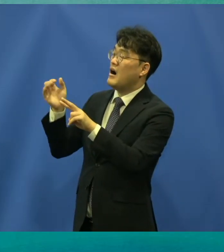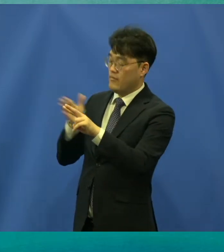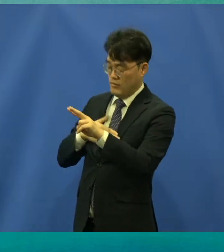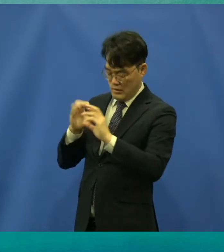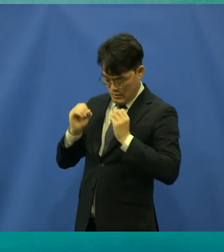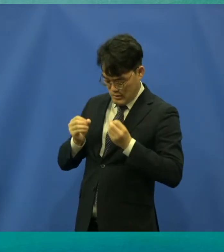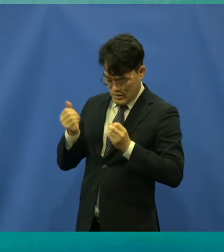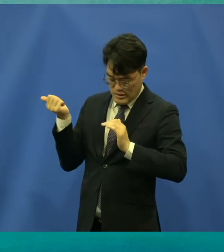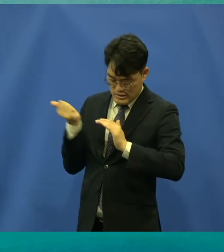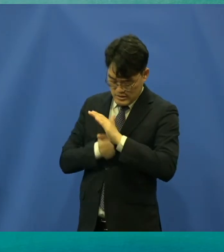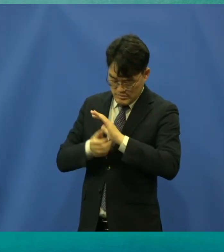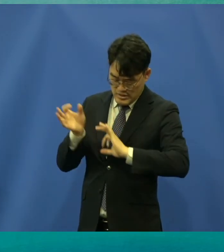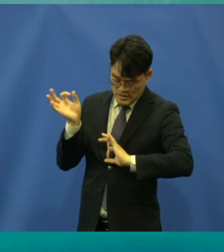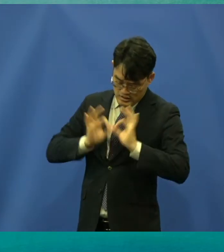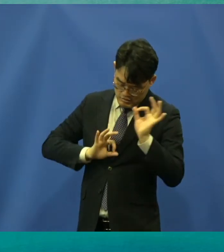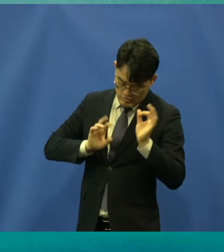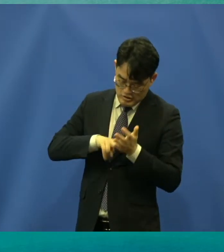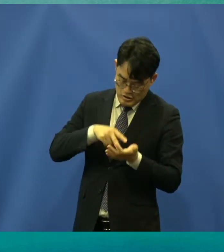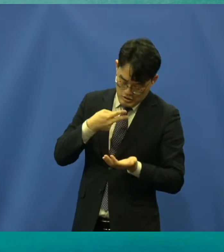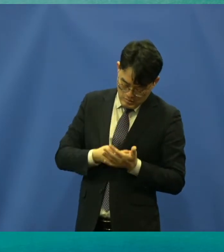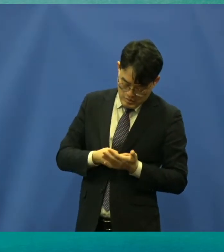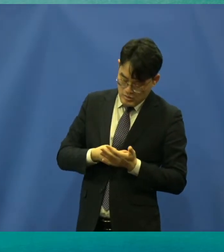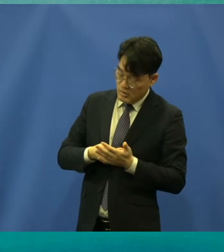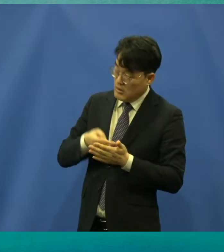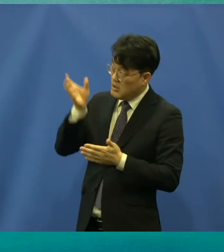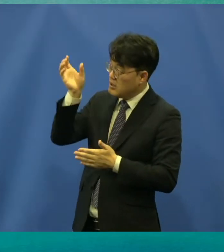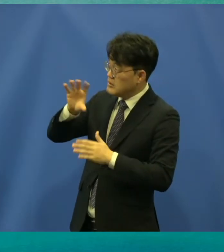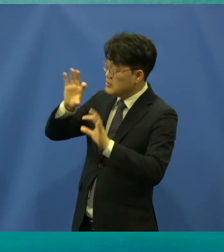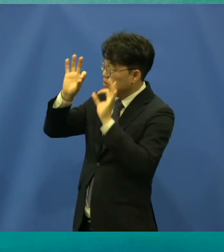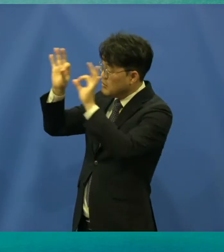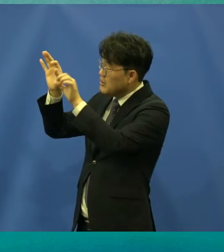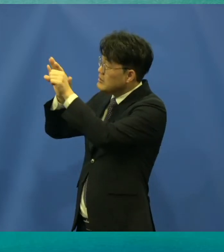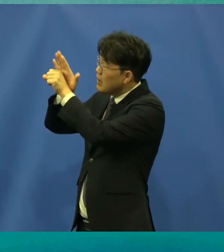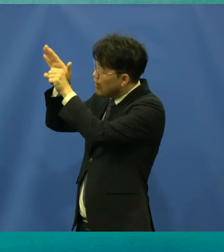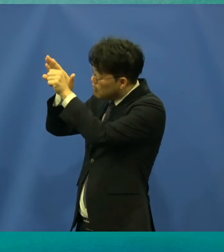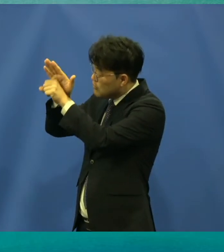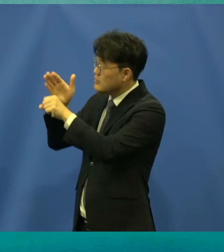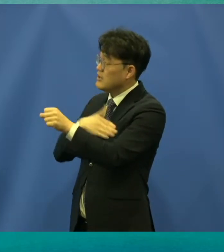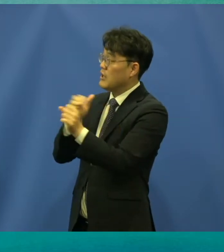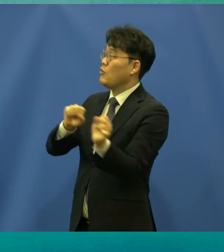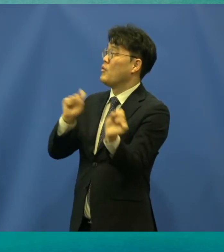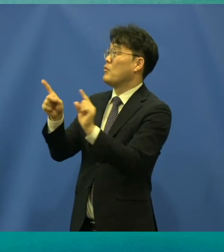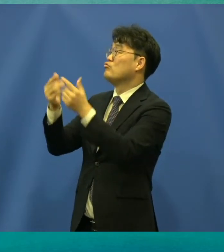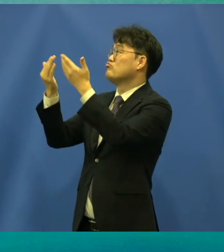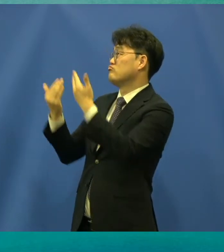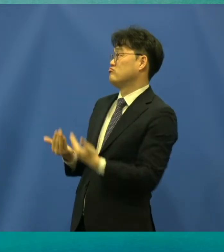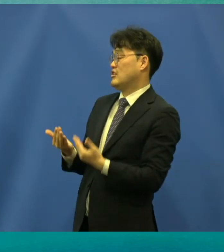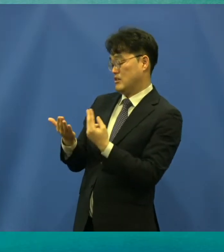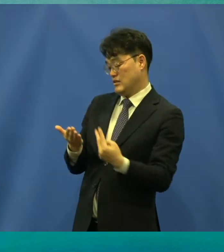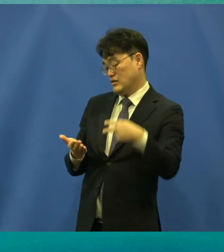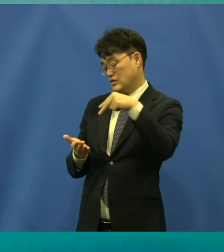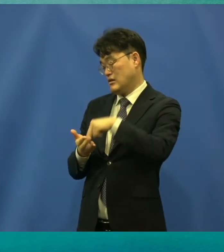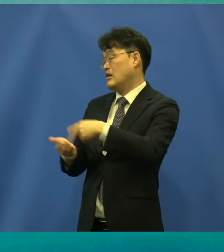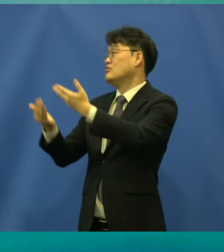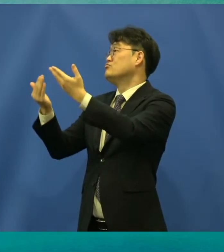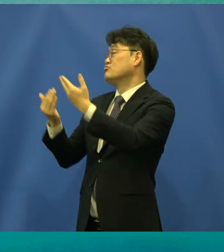실패했다고 세월을 낭비했다고 생각하지 마십시오. 왜 내가 그때